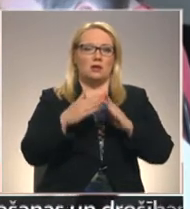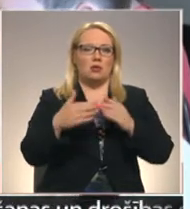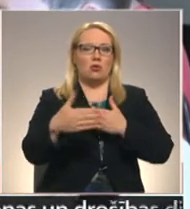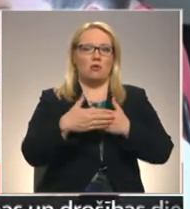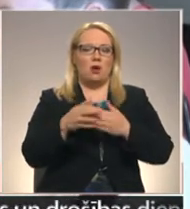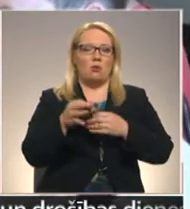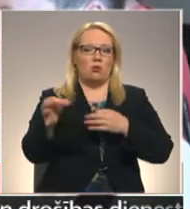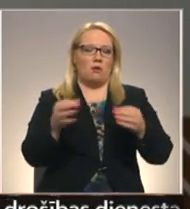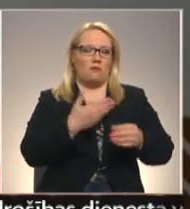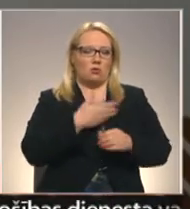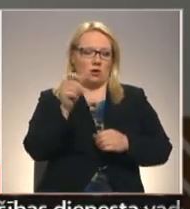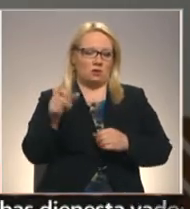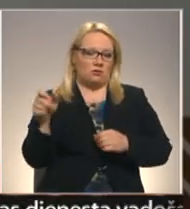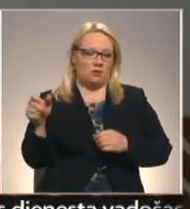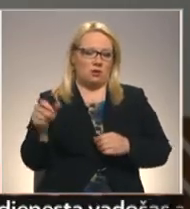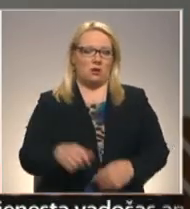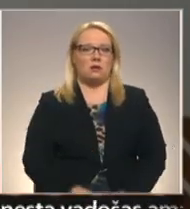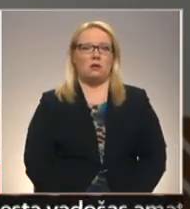nolūdu iedzīvotāji.